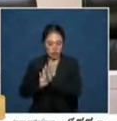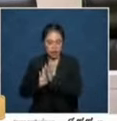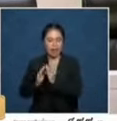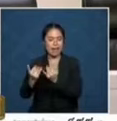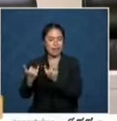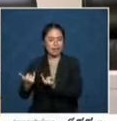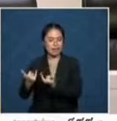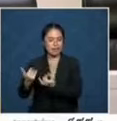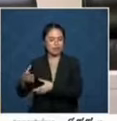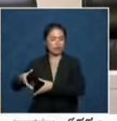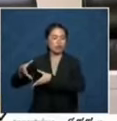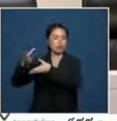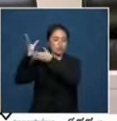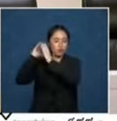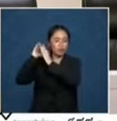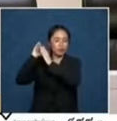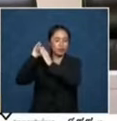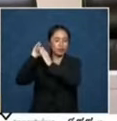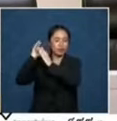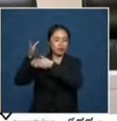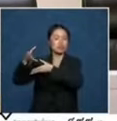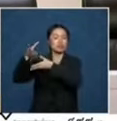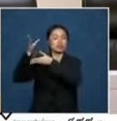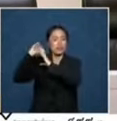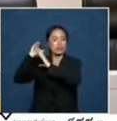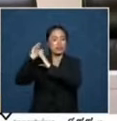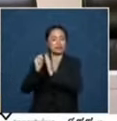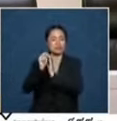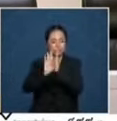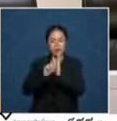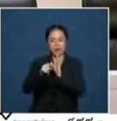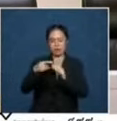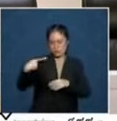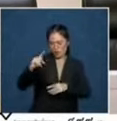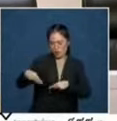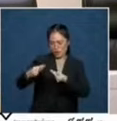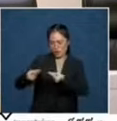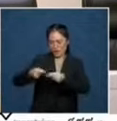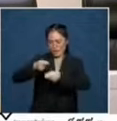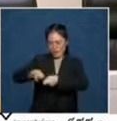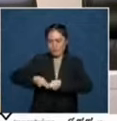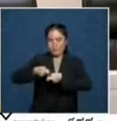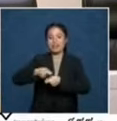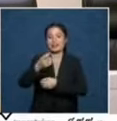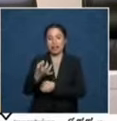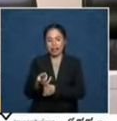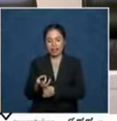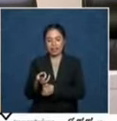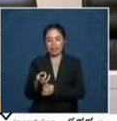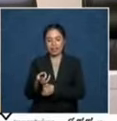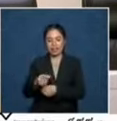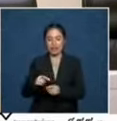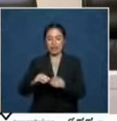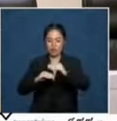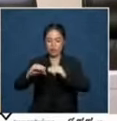องย้อนไปในอดีตครับณวันนั้นเนี่ยมันเกิดประโยชน์กับพี่น้องเกษตรกรมากเพียงไรที่เขาได้รับเงินจากเช่นโครงการเช่นจำ